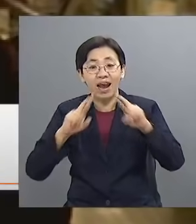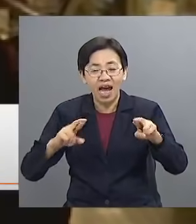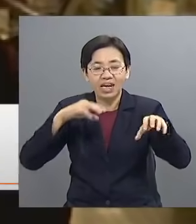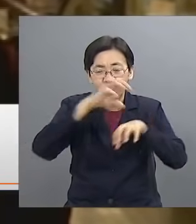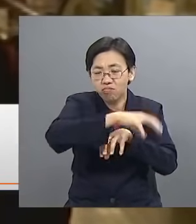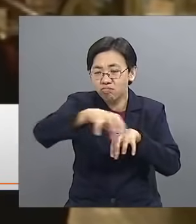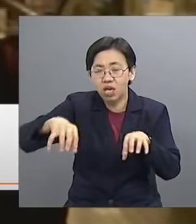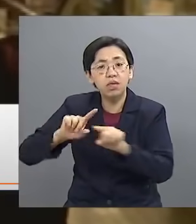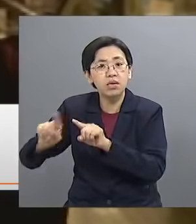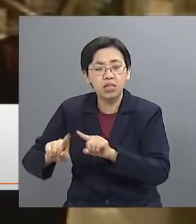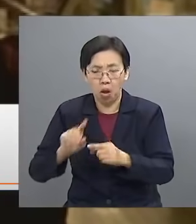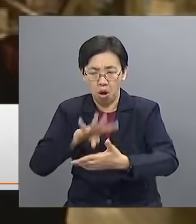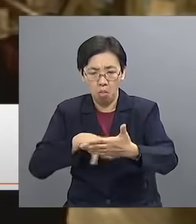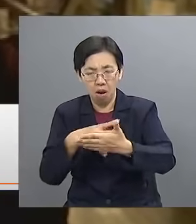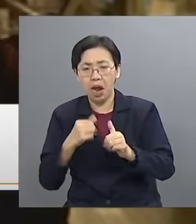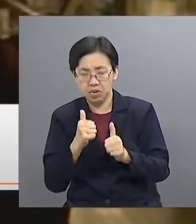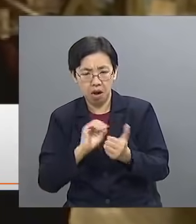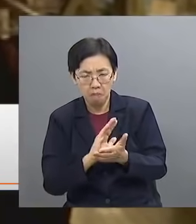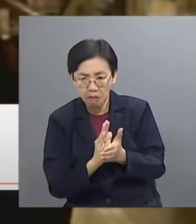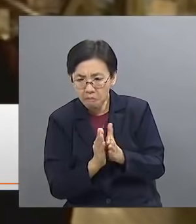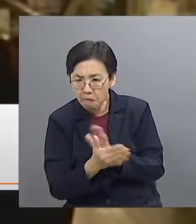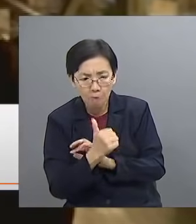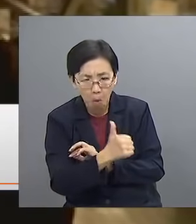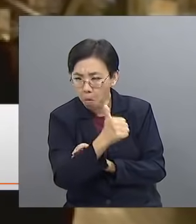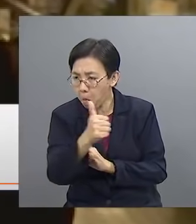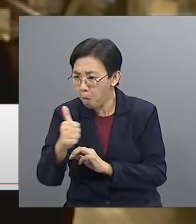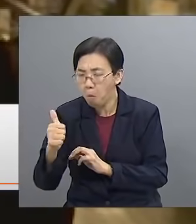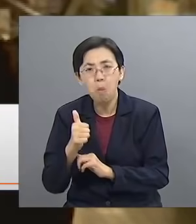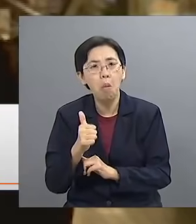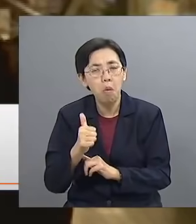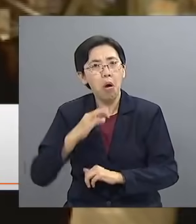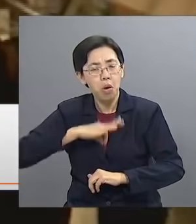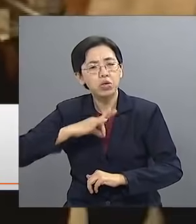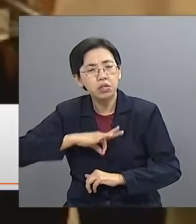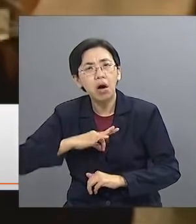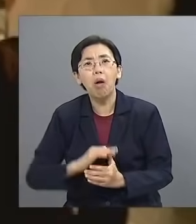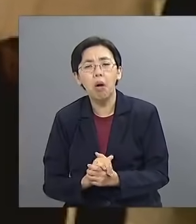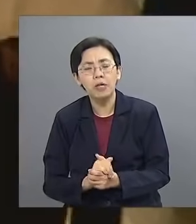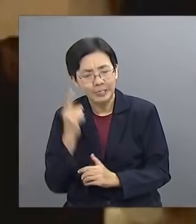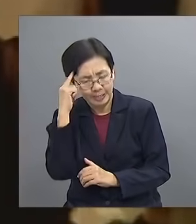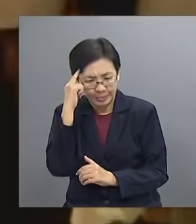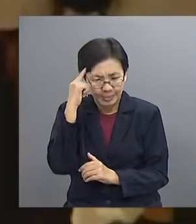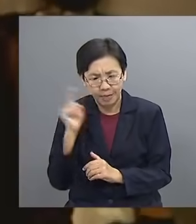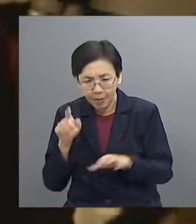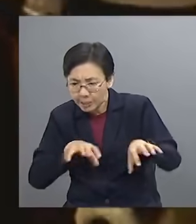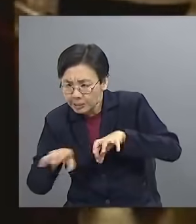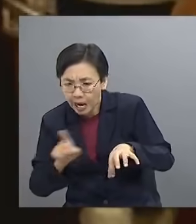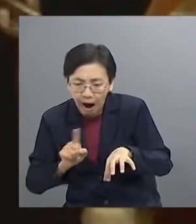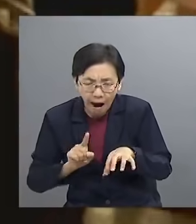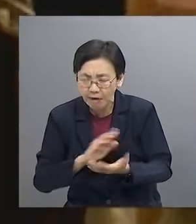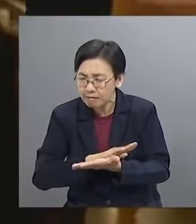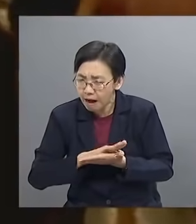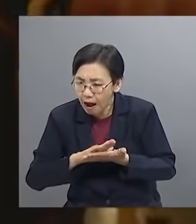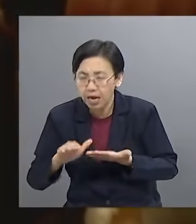วก็มีการปรับปรุงตัวเหมือนกับมีการหาแนวทางอะค่ะในการที่จะให้บริการมาก